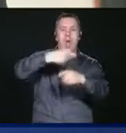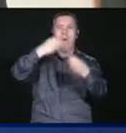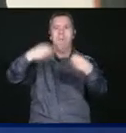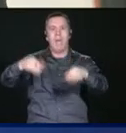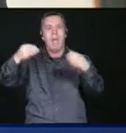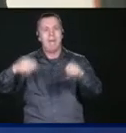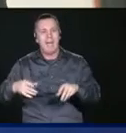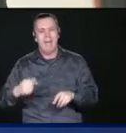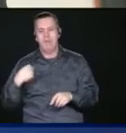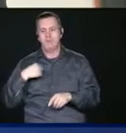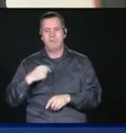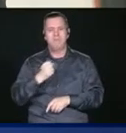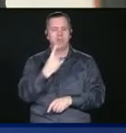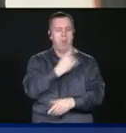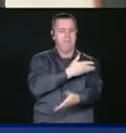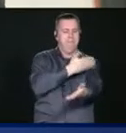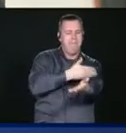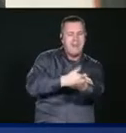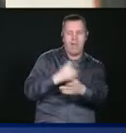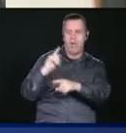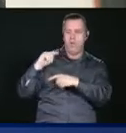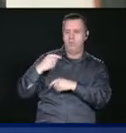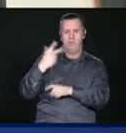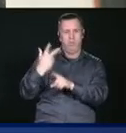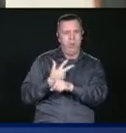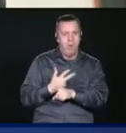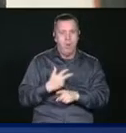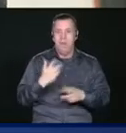Finalement, il y a environ seulement 5% de la flotte qui vole.